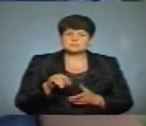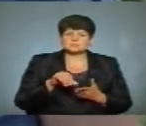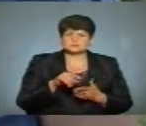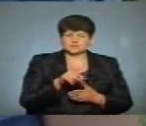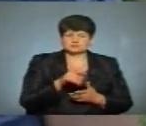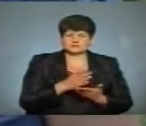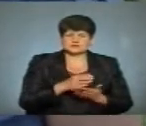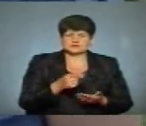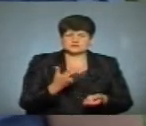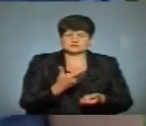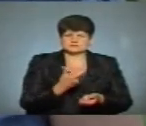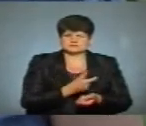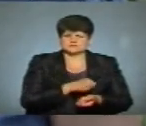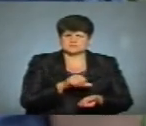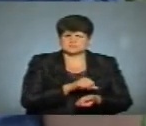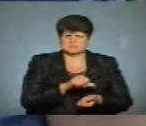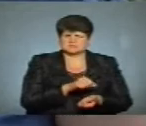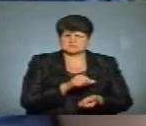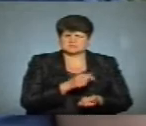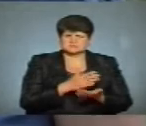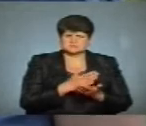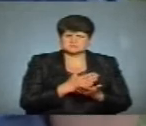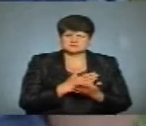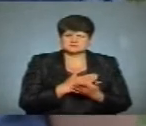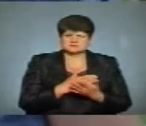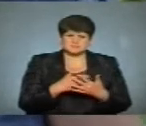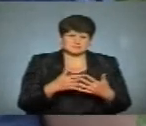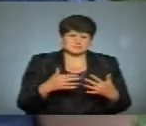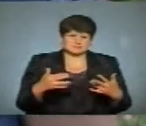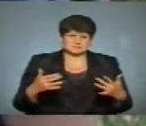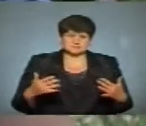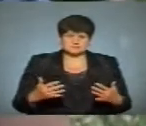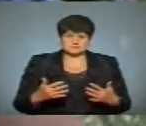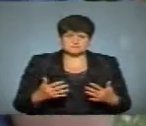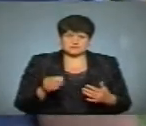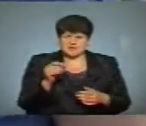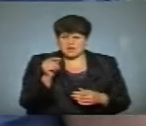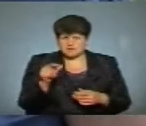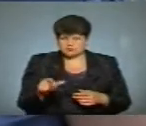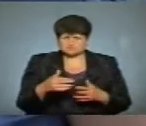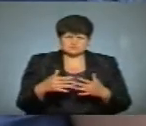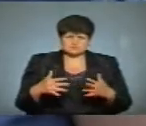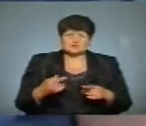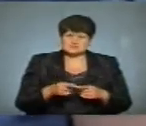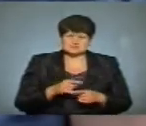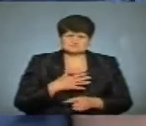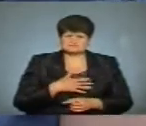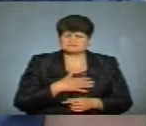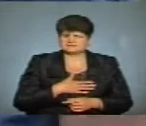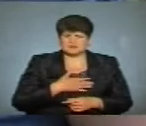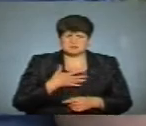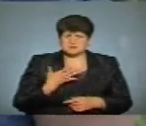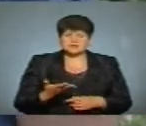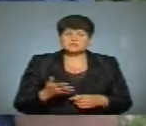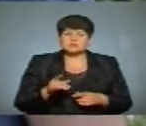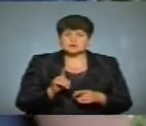присутність шприців, таке от, наркотичні різні там такі ампули і так далі. Оце неприємно. Нам, якщо ми це